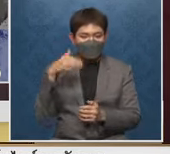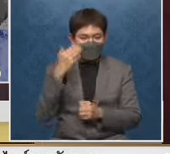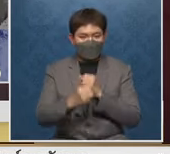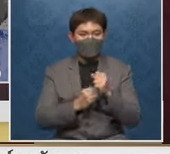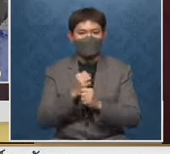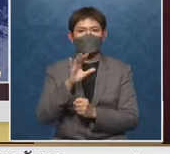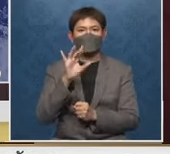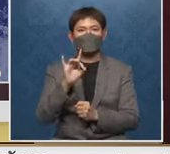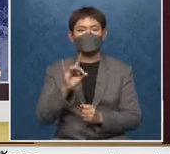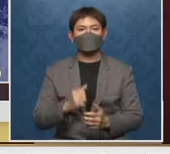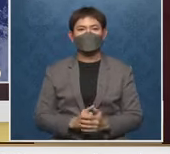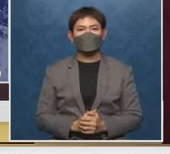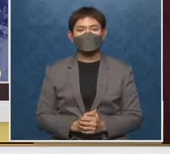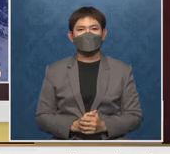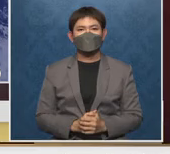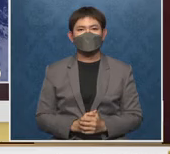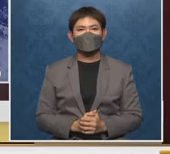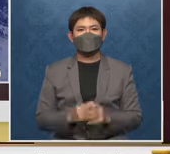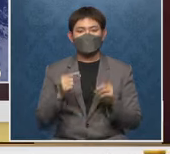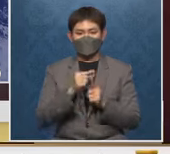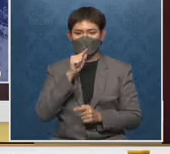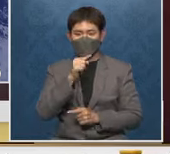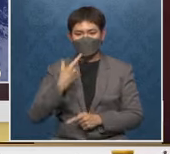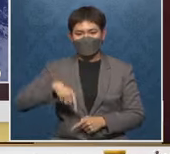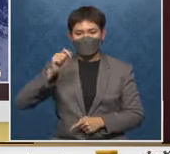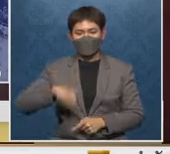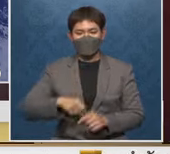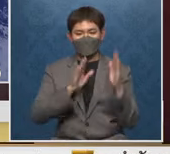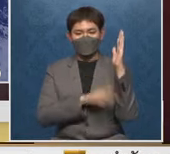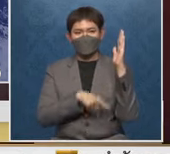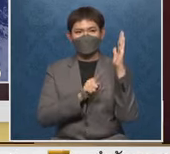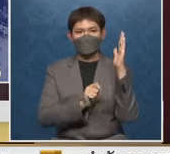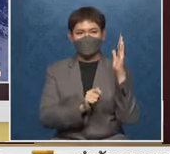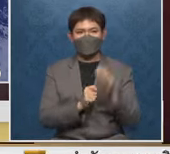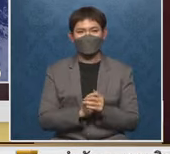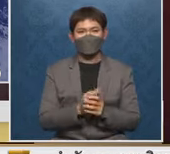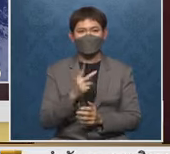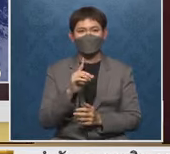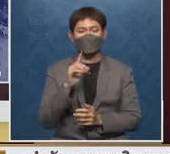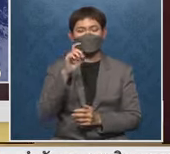ดไปค่ะมีคำสั่งศาลจังหวัดปัตตานีคดีหมายเลขดำที่